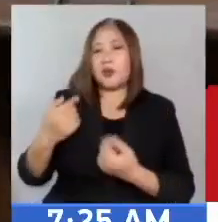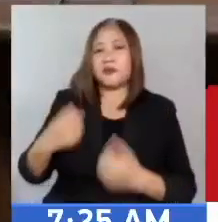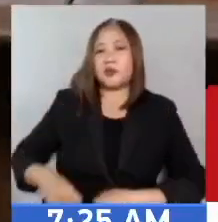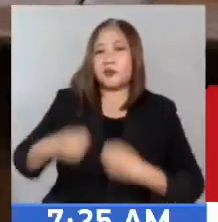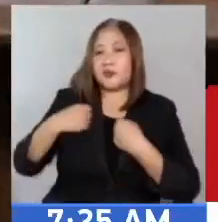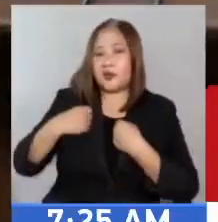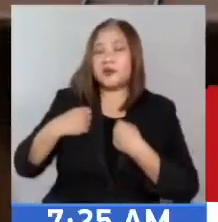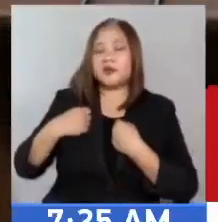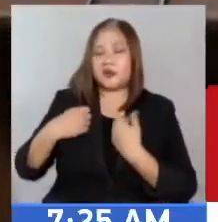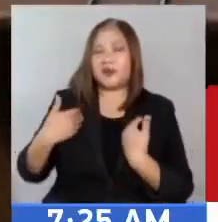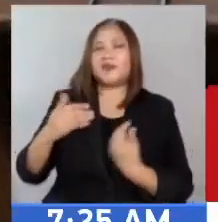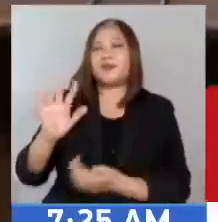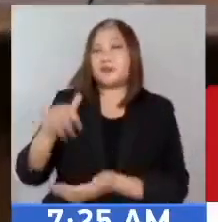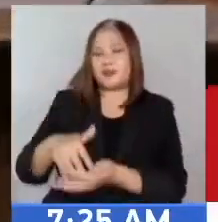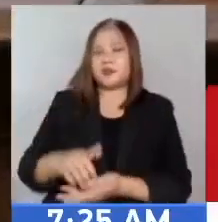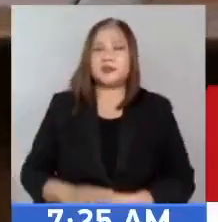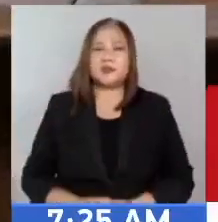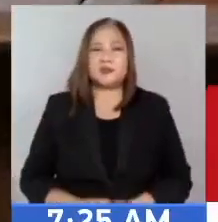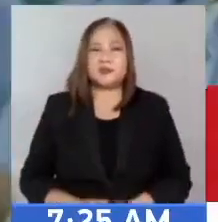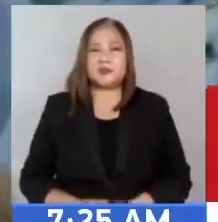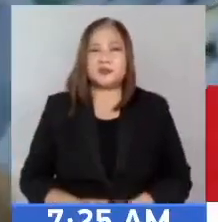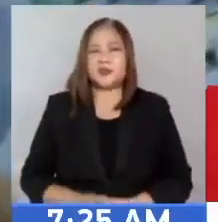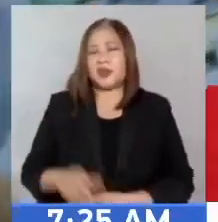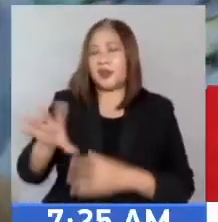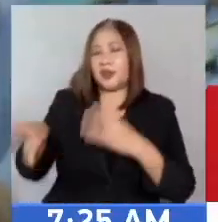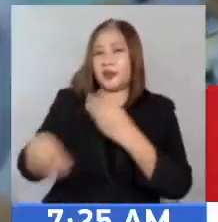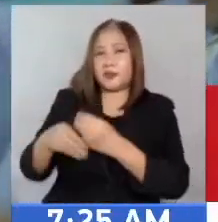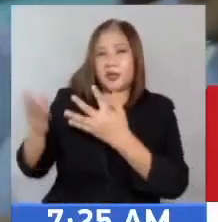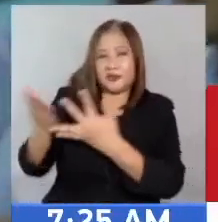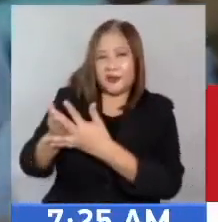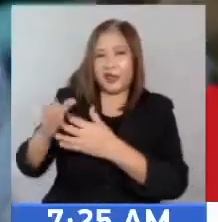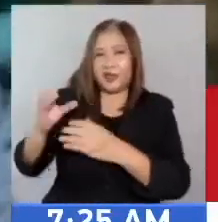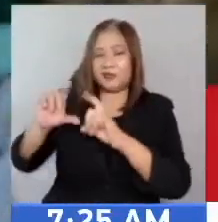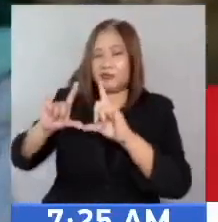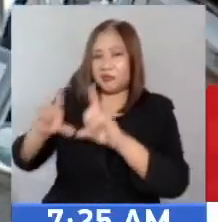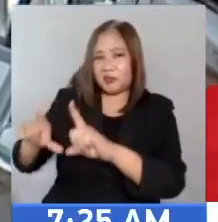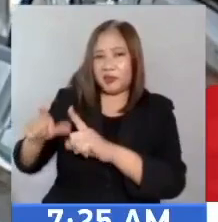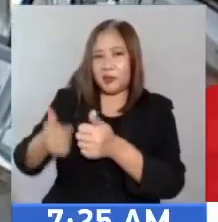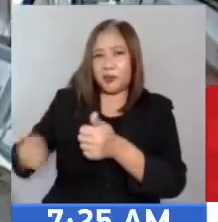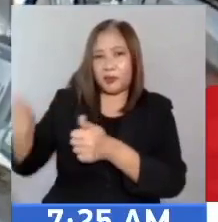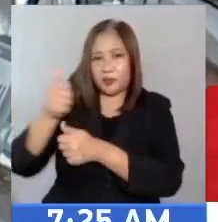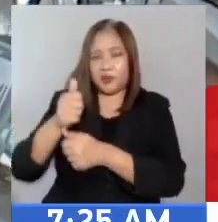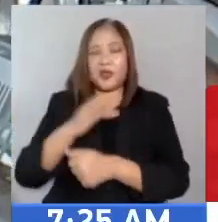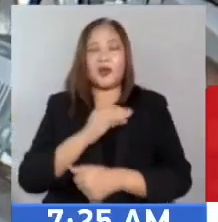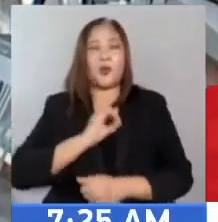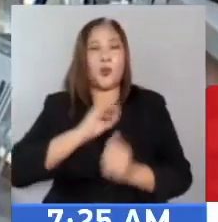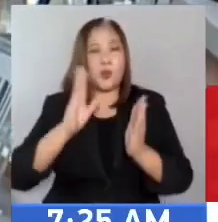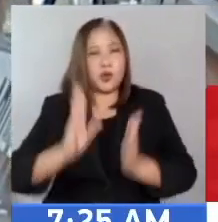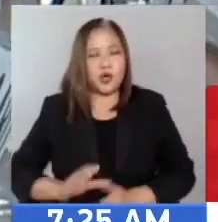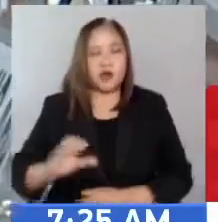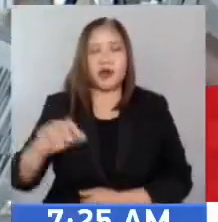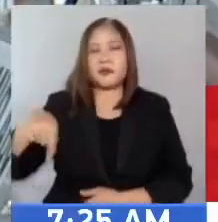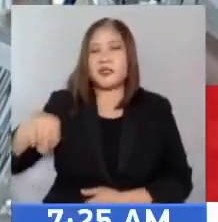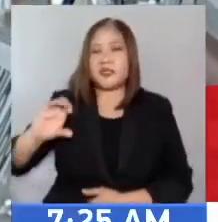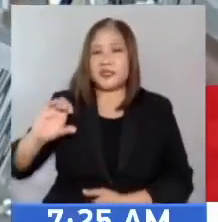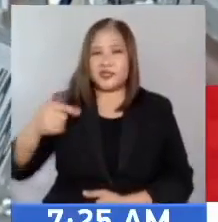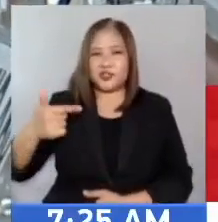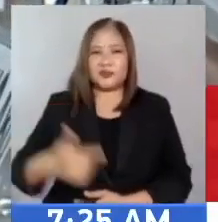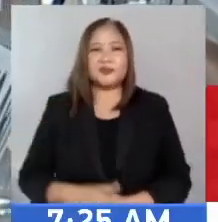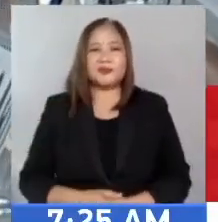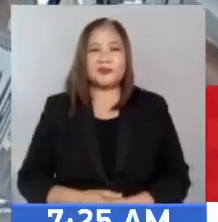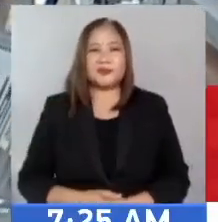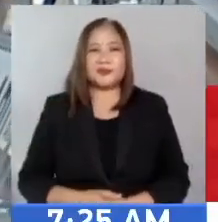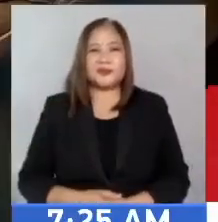Kabilang sa kakasuhan ng kapitan ng bangka, may-ari nito at ilang tauhan ng Coast Guard. Yes, our personnel only